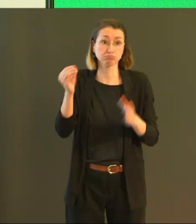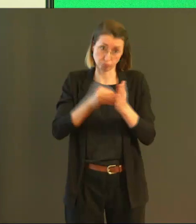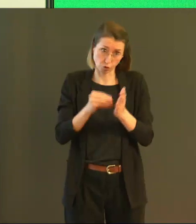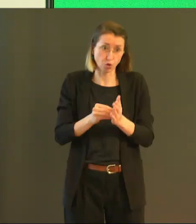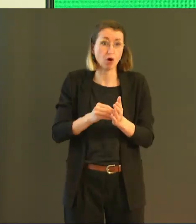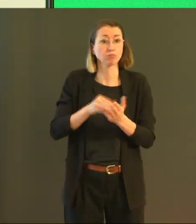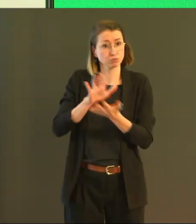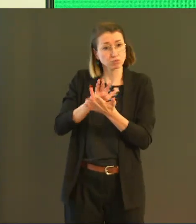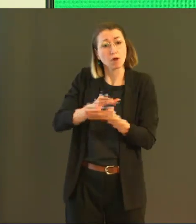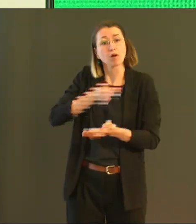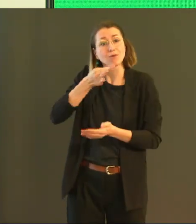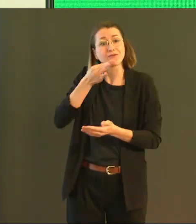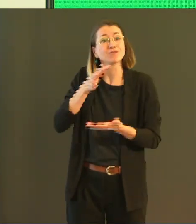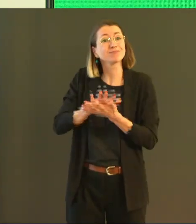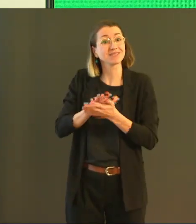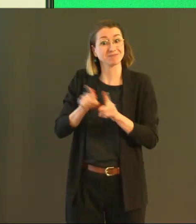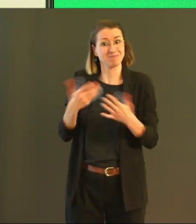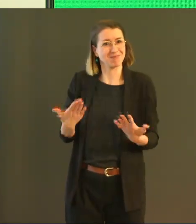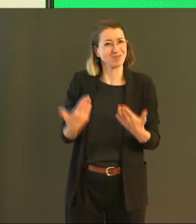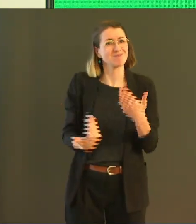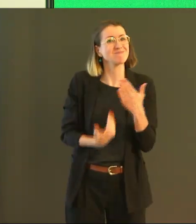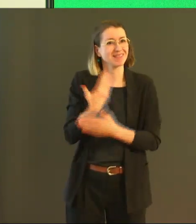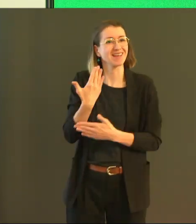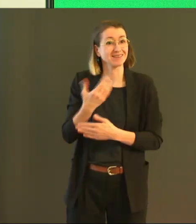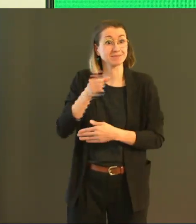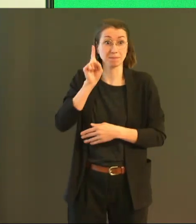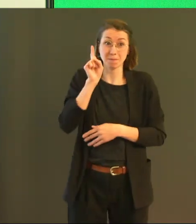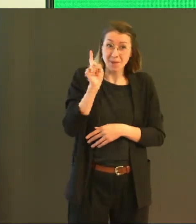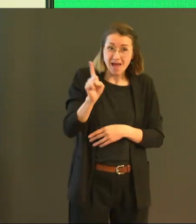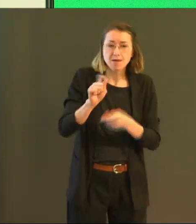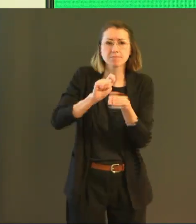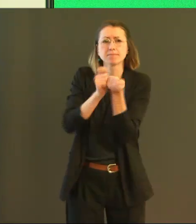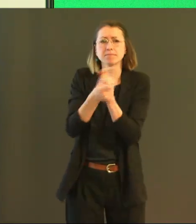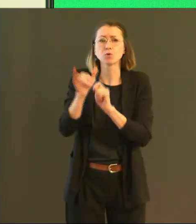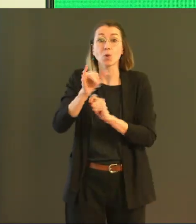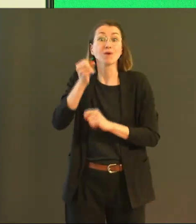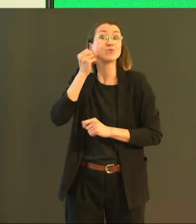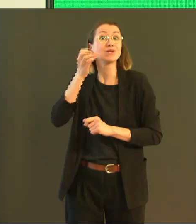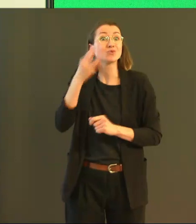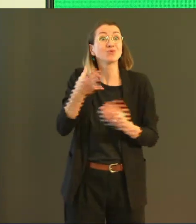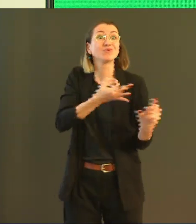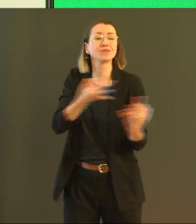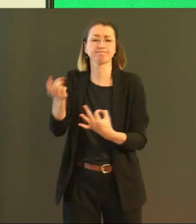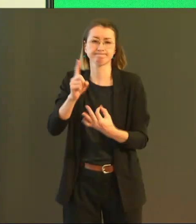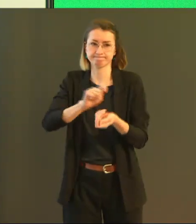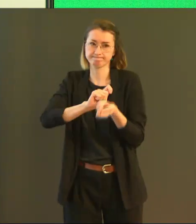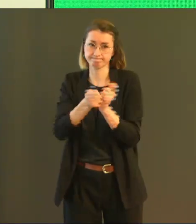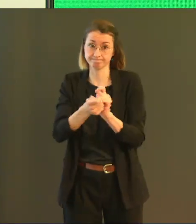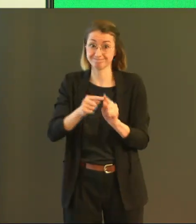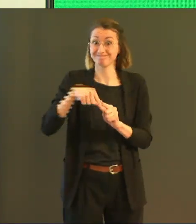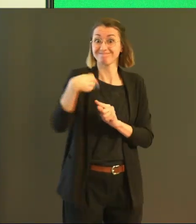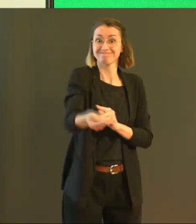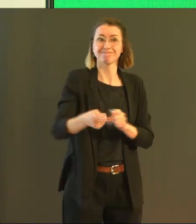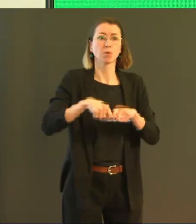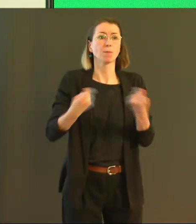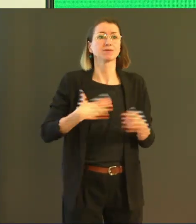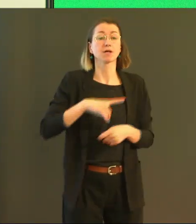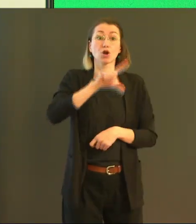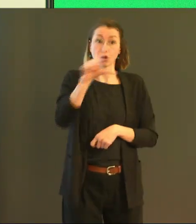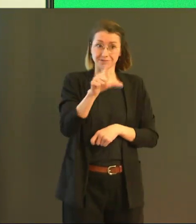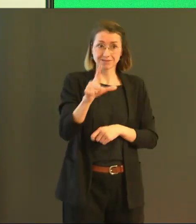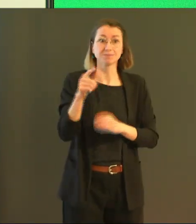d'information cependant il ne sera plus quotidiens nous nous retrouverons désormais les lundis mercredis et vendredis chaque